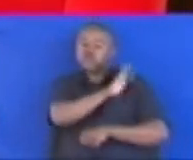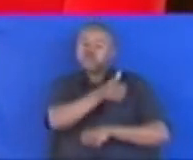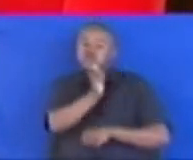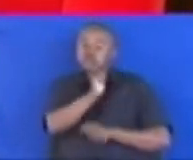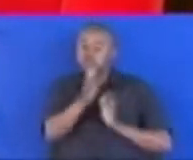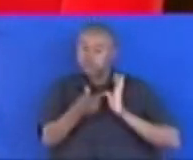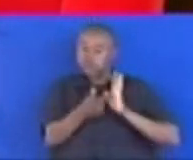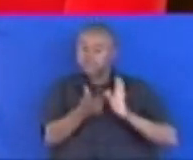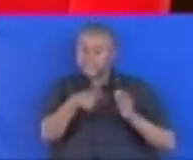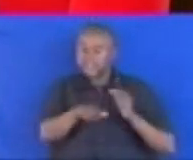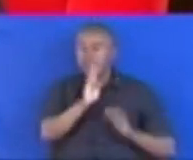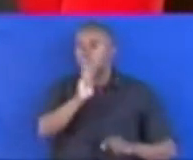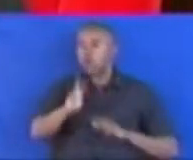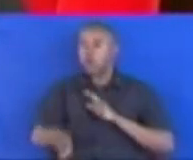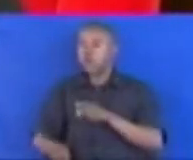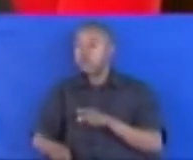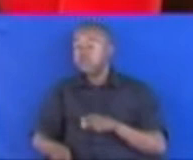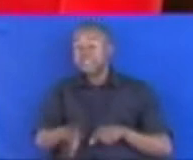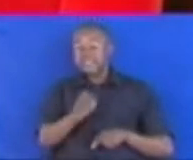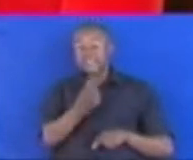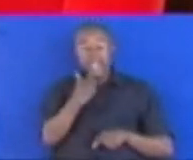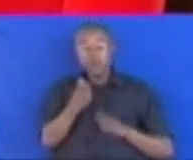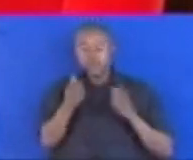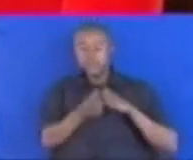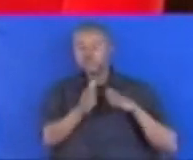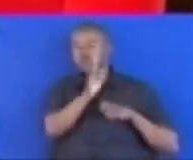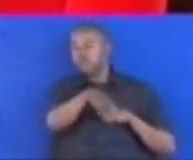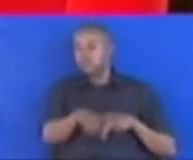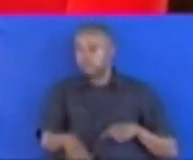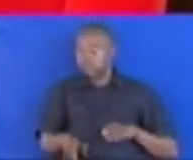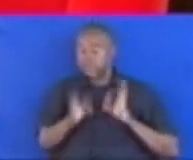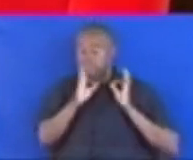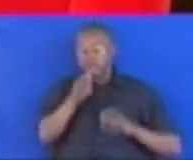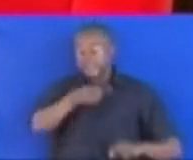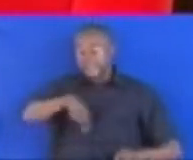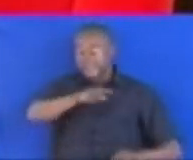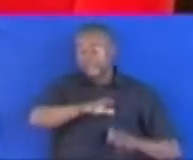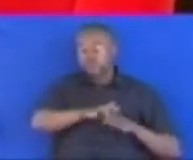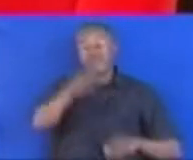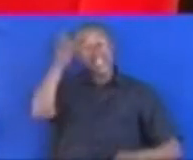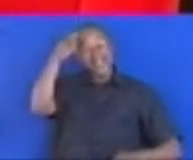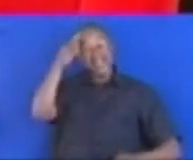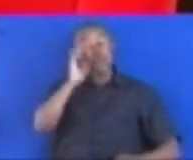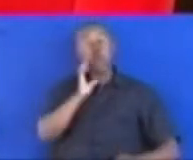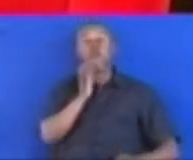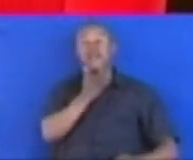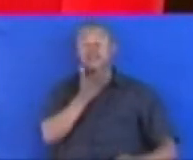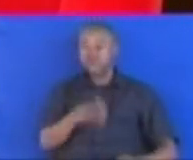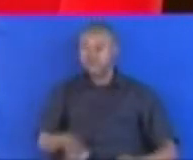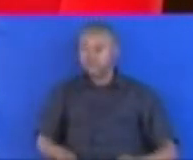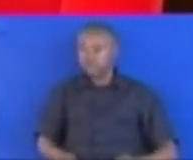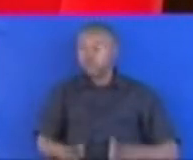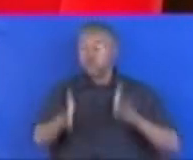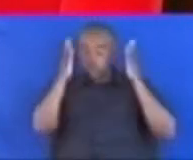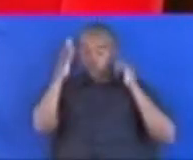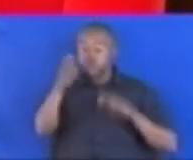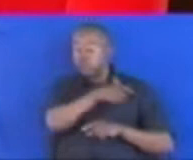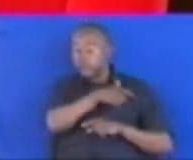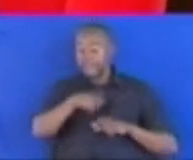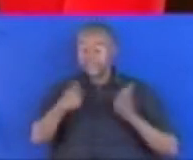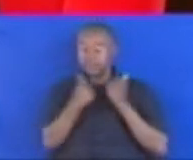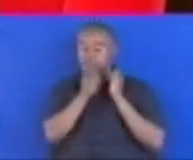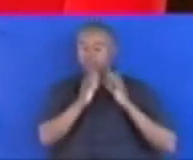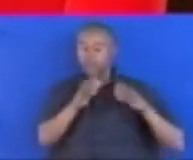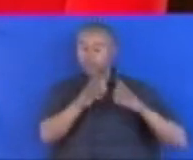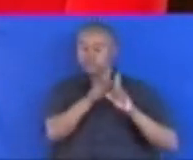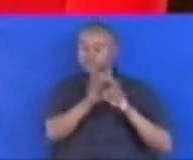kwenye website yao kuna shida hiyo, ni vizuri sisi sasa tuwe makini. Najua Mheshimiwa Rais kwa hekima yake ameunda kamati